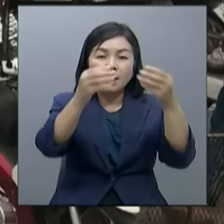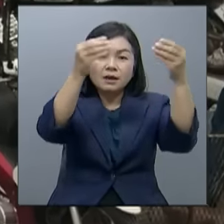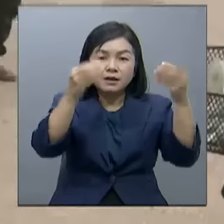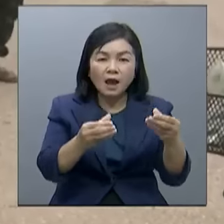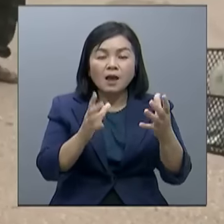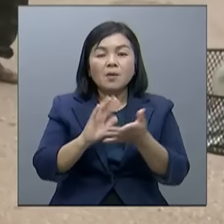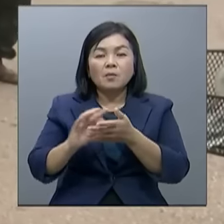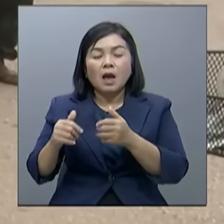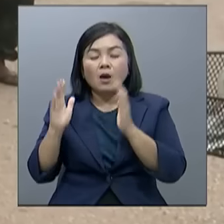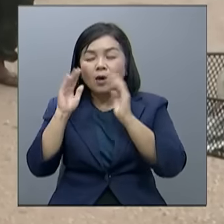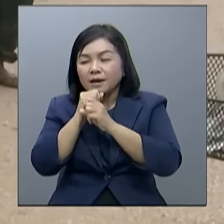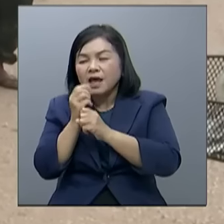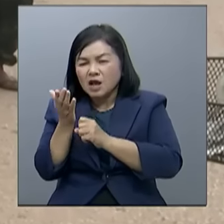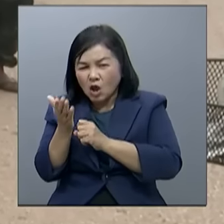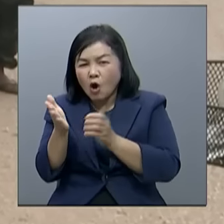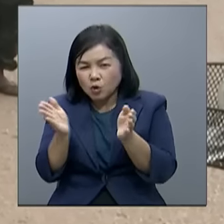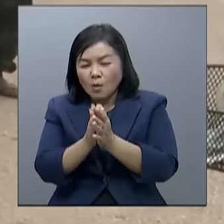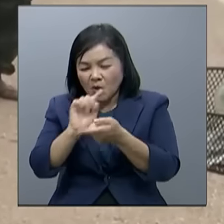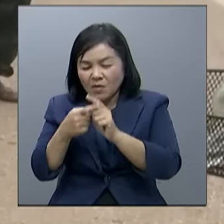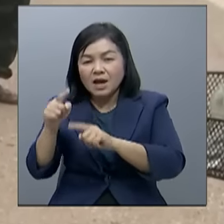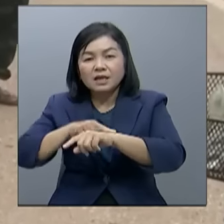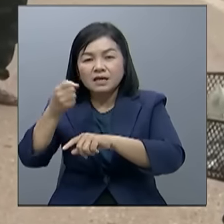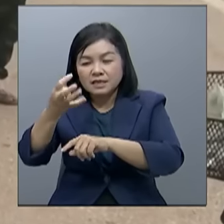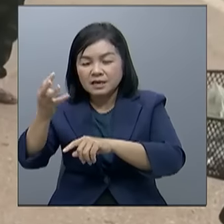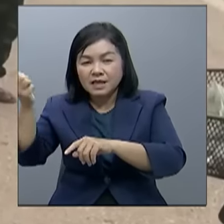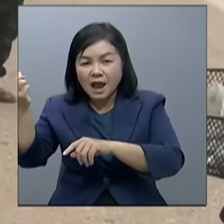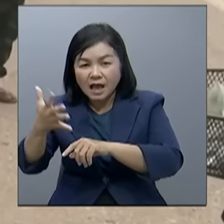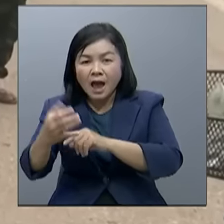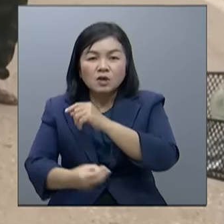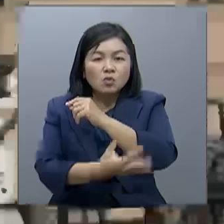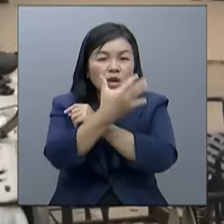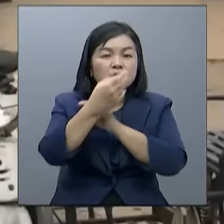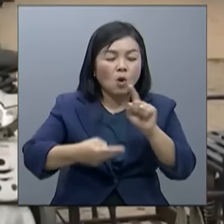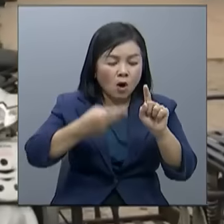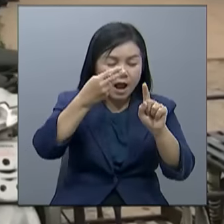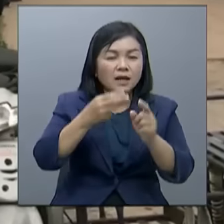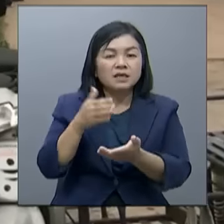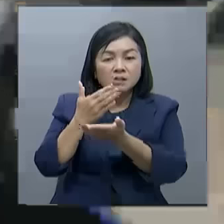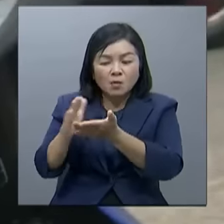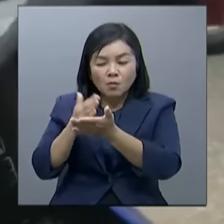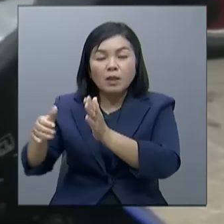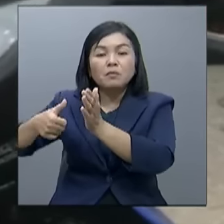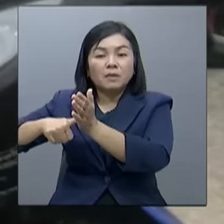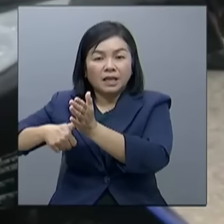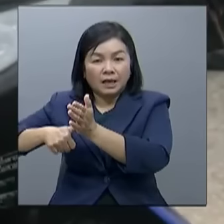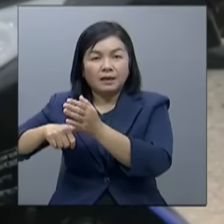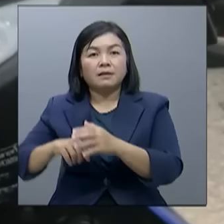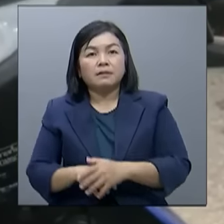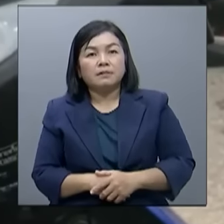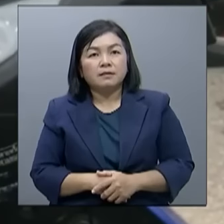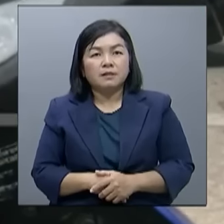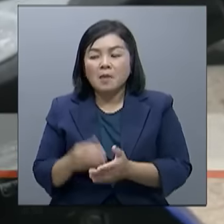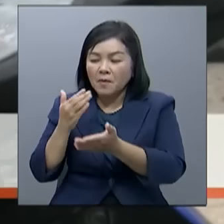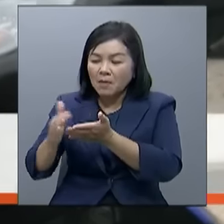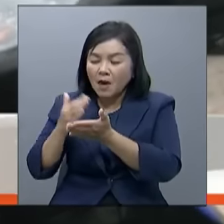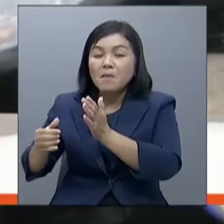ถเพื่อนบ้านมาช่วงตีสี่ตีห้าเพราะเงินหมื่นคือโอกาสที่จะได้ใช้หนี้ค่ะ ผมก็ดีใช้หนี้ใช้สินไป